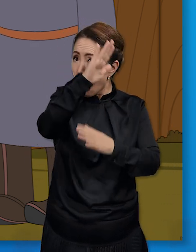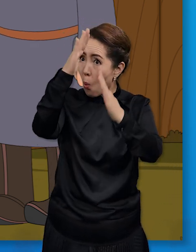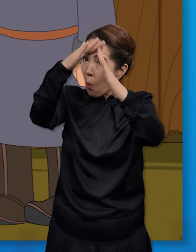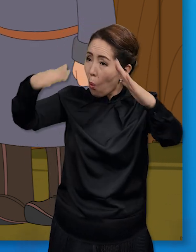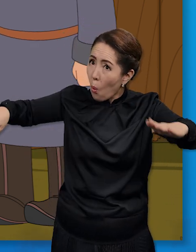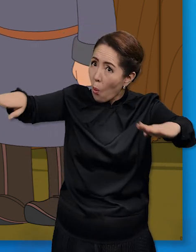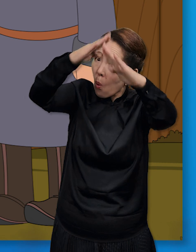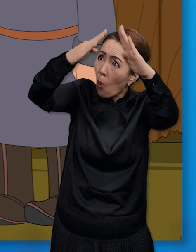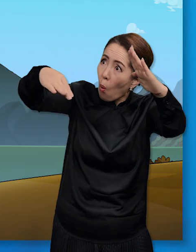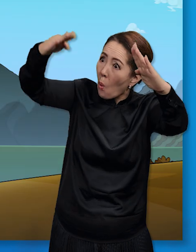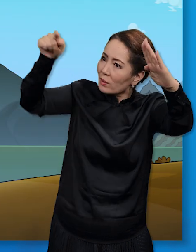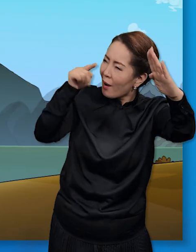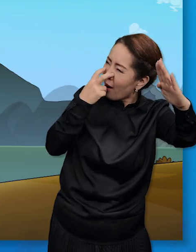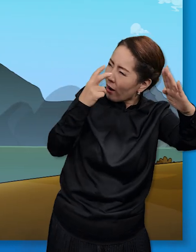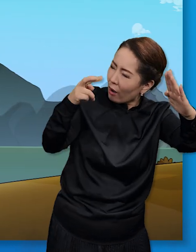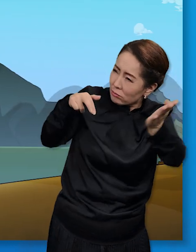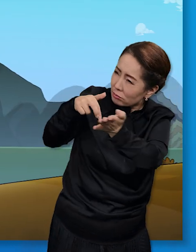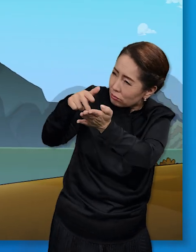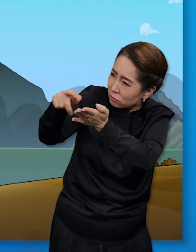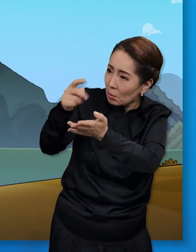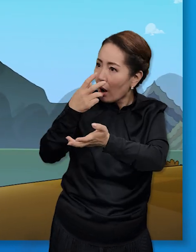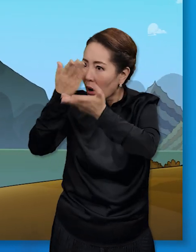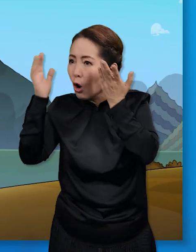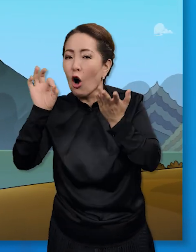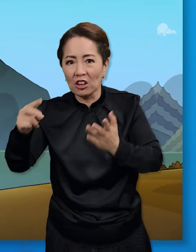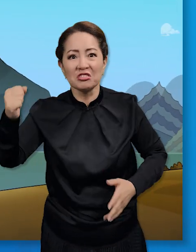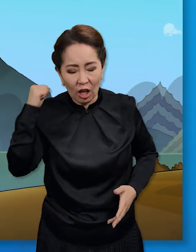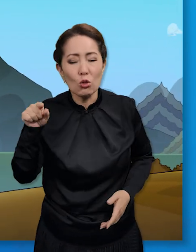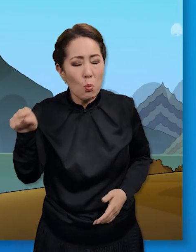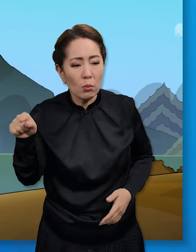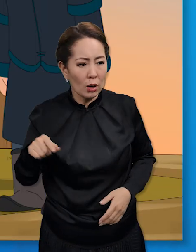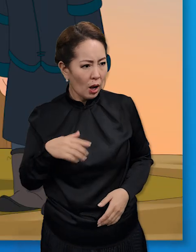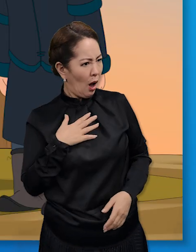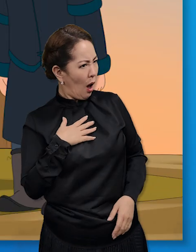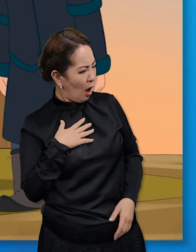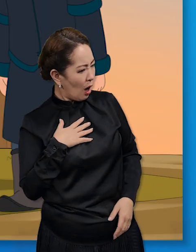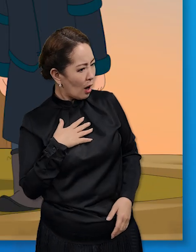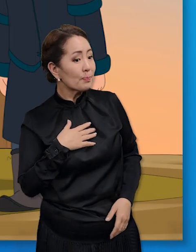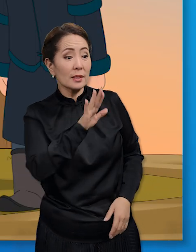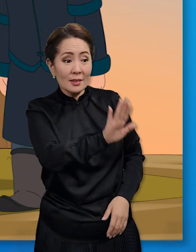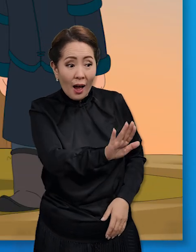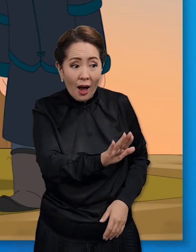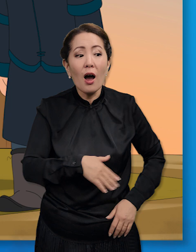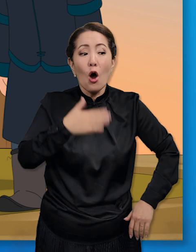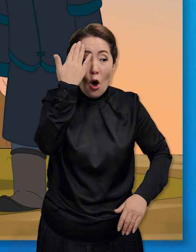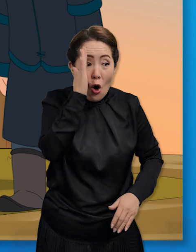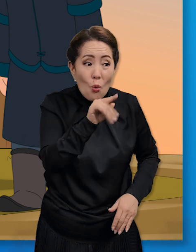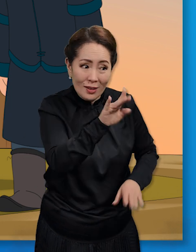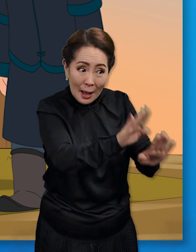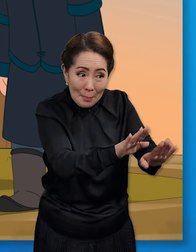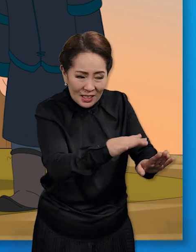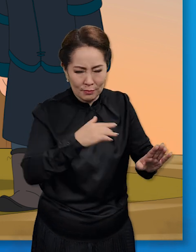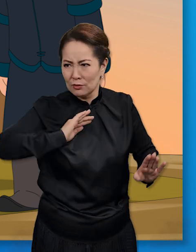явхад олно. Өө, Бид танд ирж байгаад заавал туслах